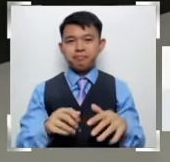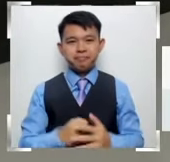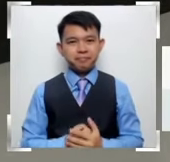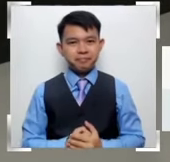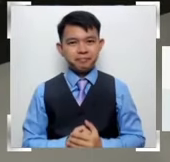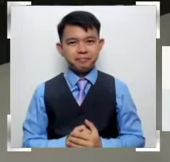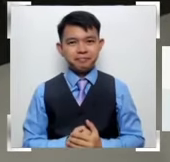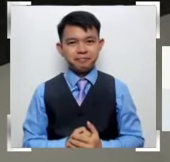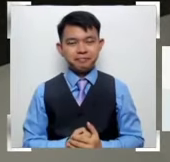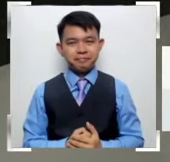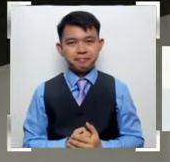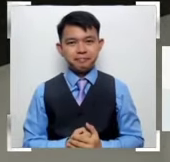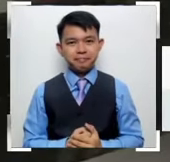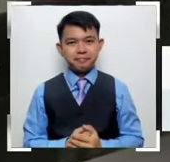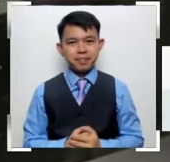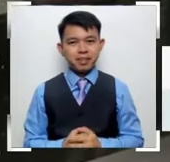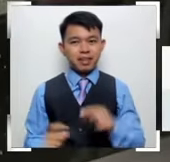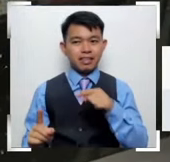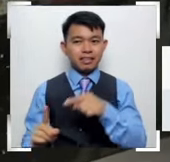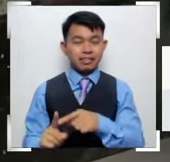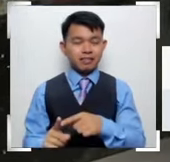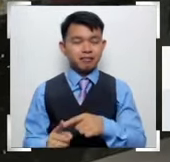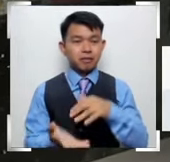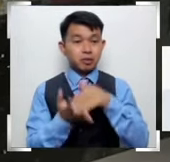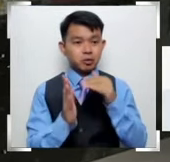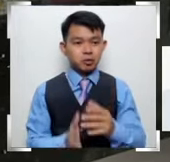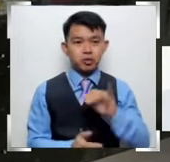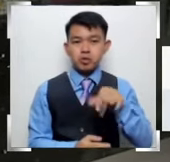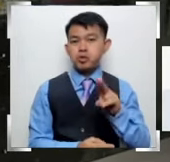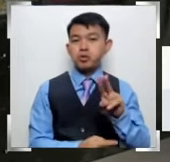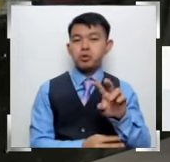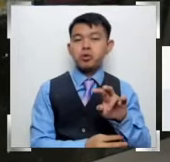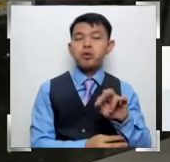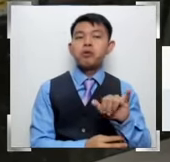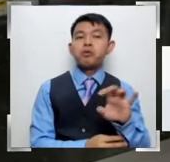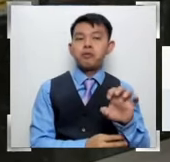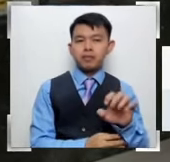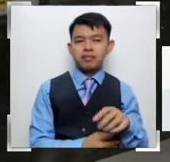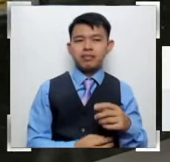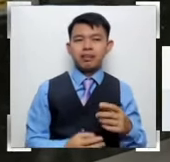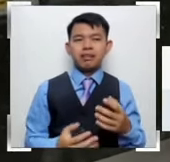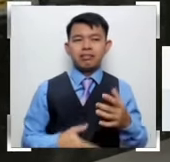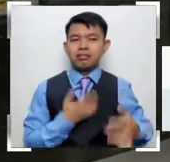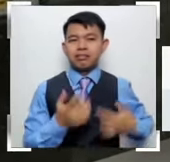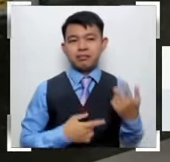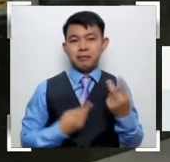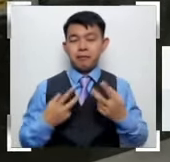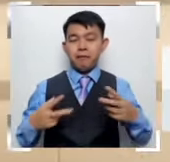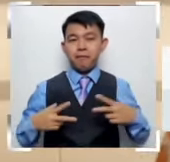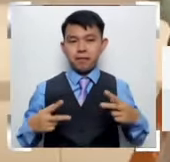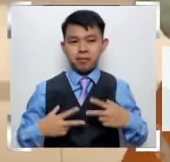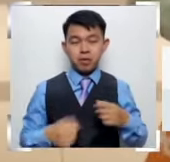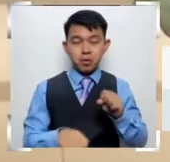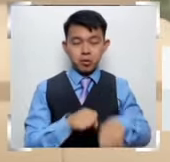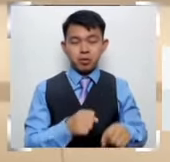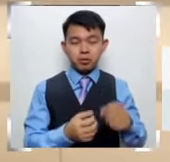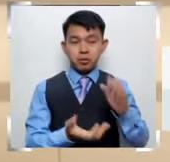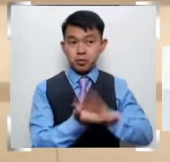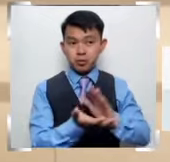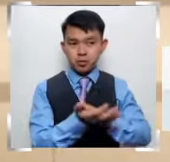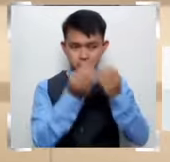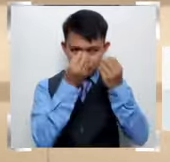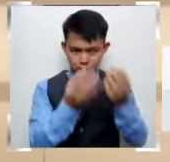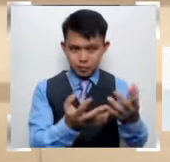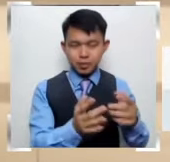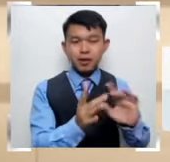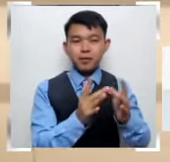Bakasyon na raw ang estudyanteng si Juvie. Kaya na magsabi ang kanyang eskwelahan na online classes na lang muna hanggang Miyerkules Santo, e nagdesisyon na siyang